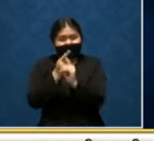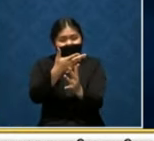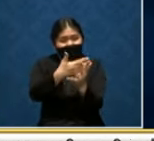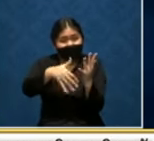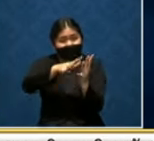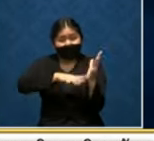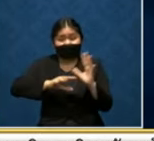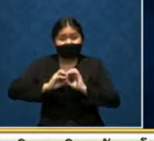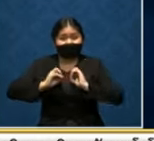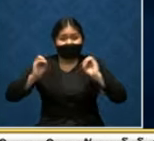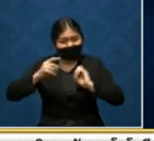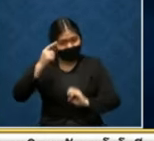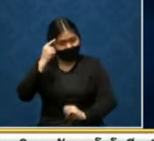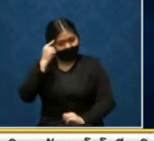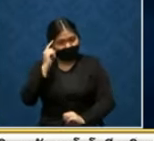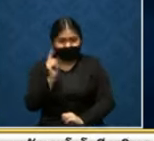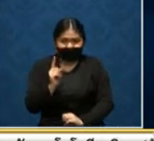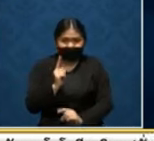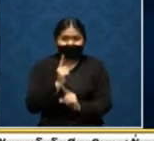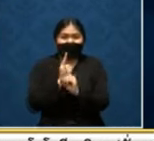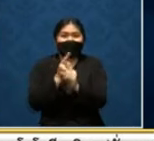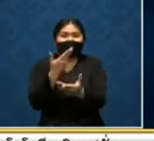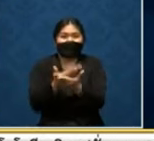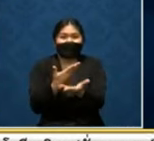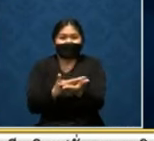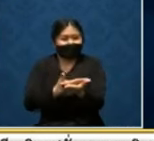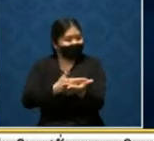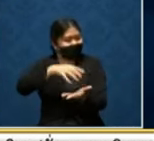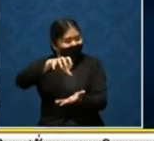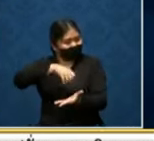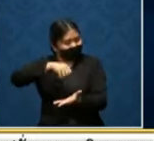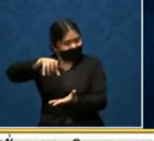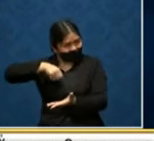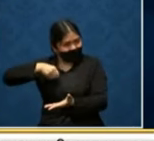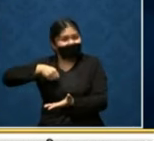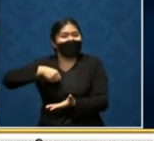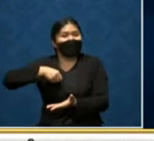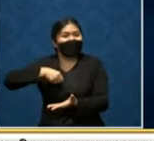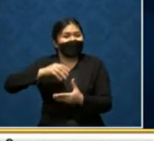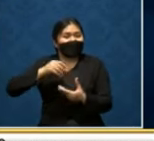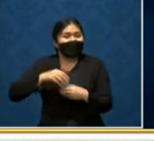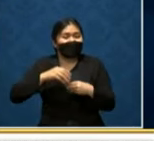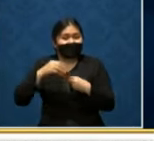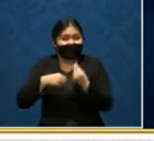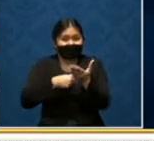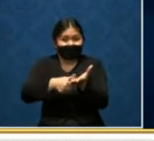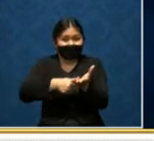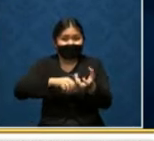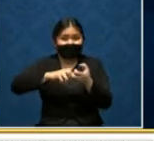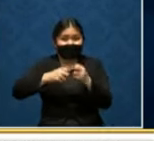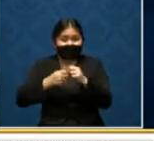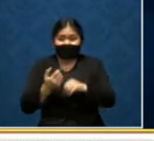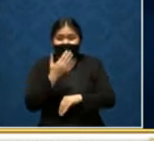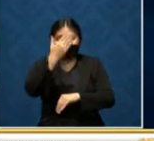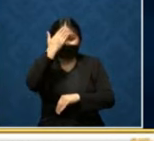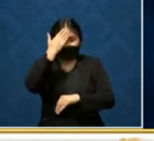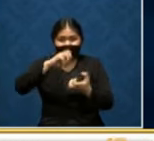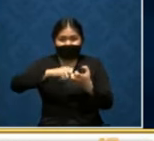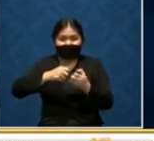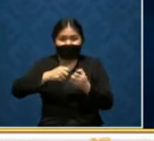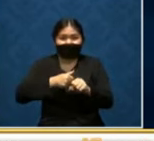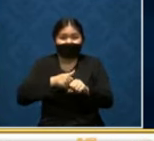ก็เริ่มที่จะตามเงินมาให้มากที่สุดเพื่อที่จะเอาไปแก้ปัญหาหน้างานว่าจะแก้ได้